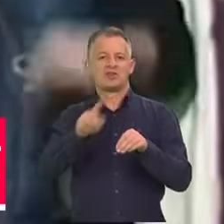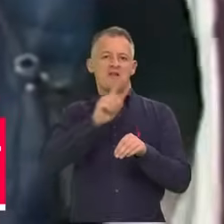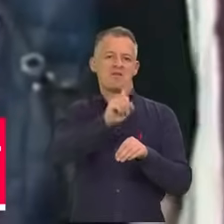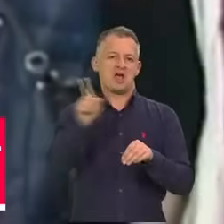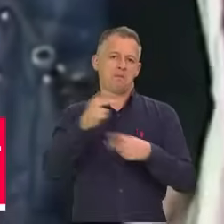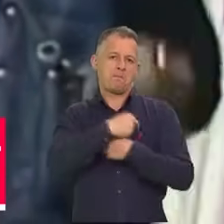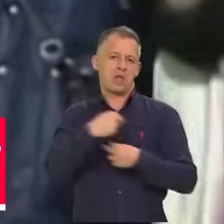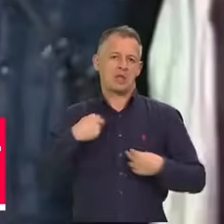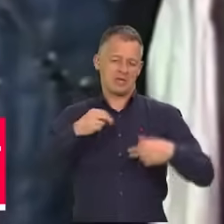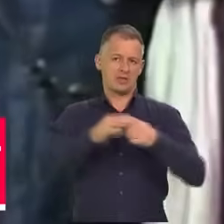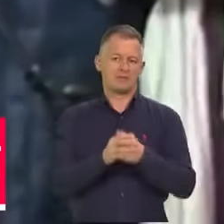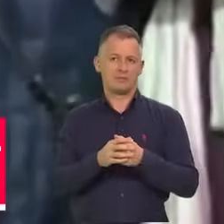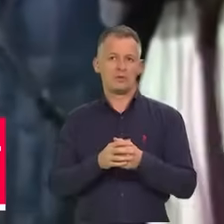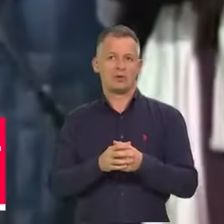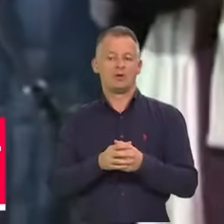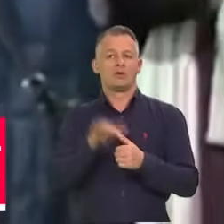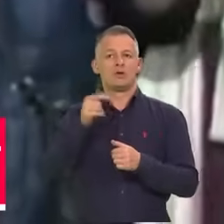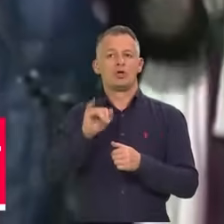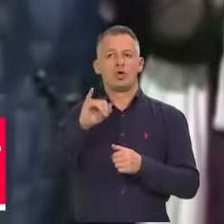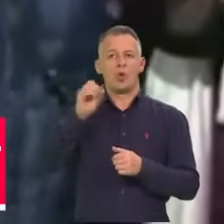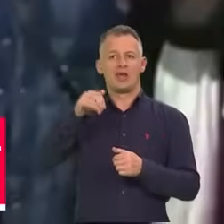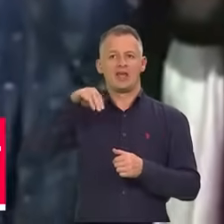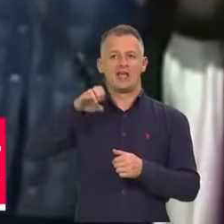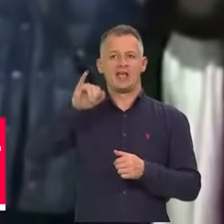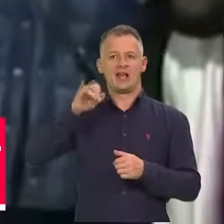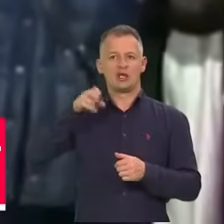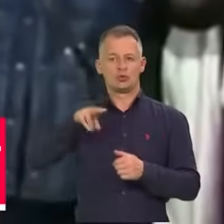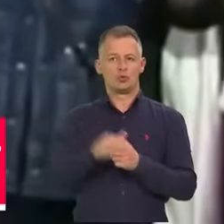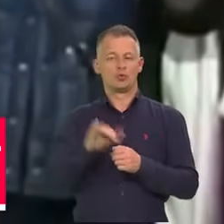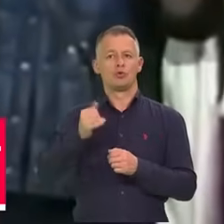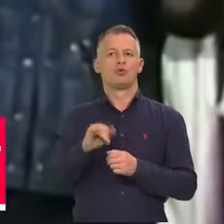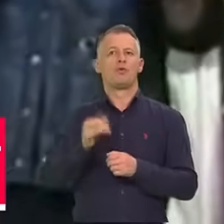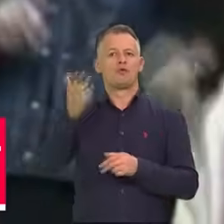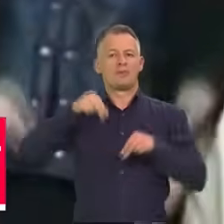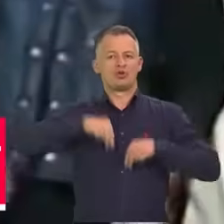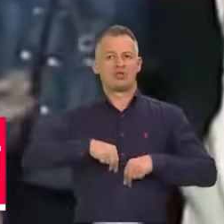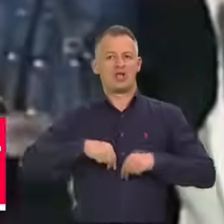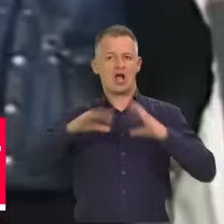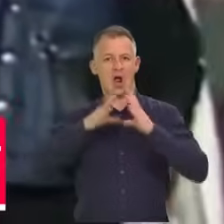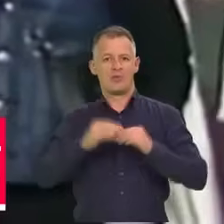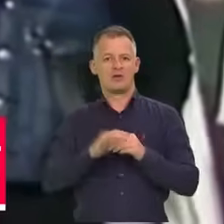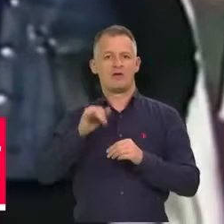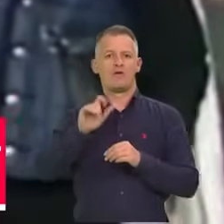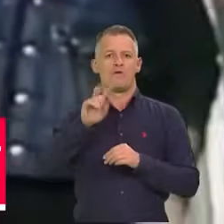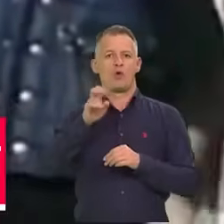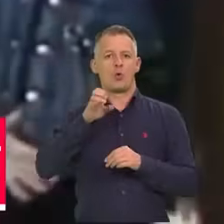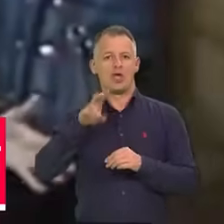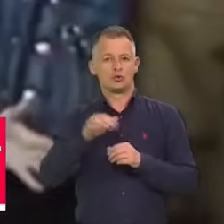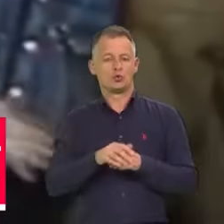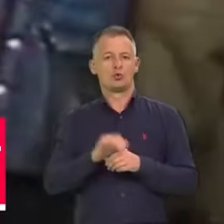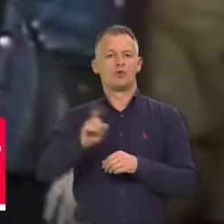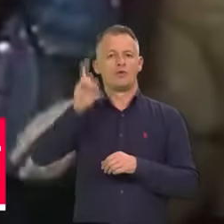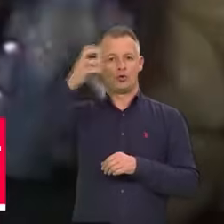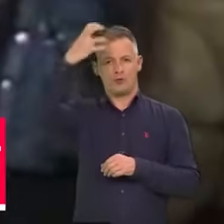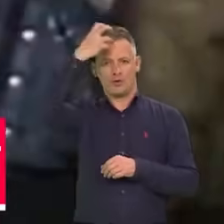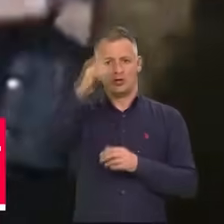parchet. Conform rechizitoriului, Ion Iliescu, fost președinte al României, Gelu Voican Voiculescu, fost viceprim-ministru al guvernului, alături de